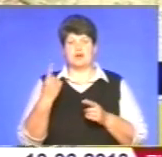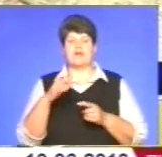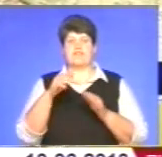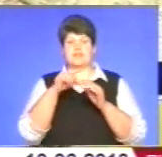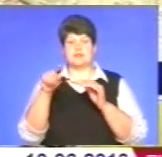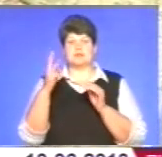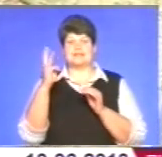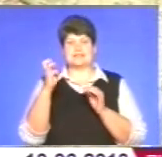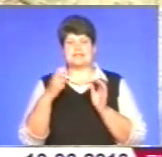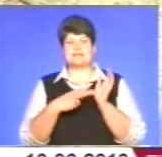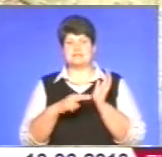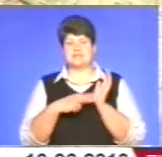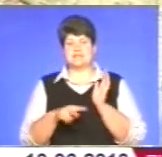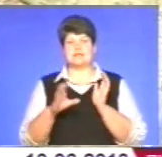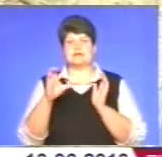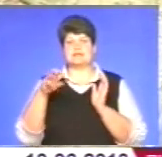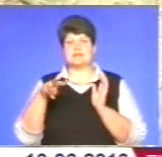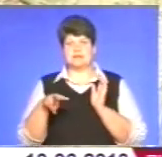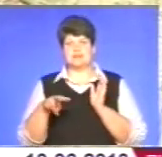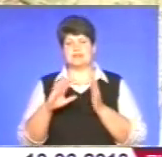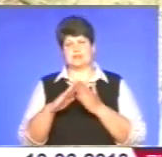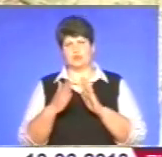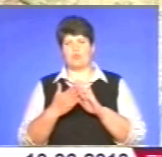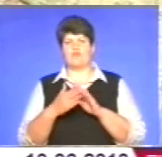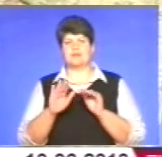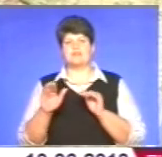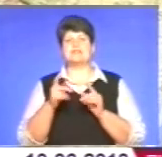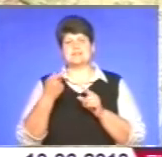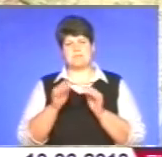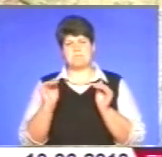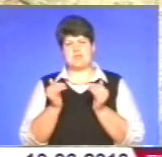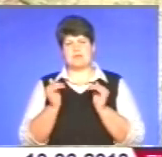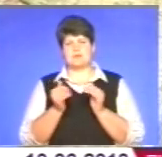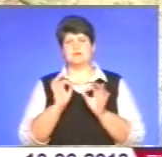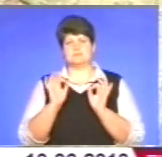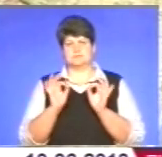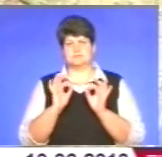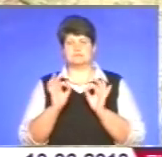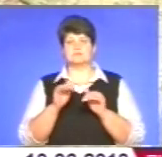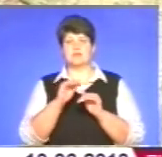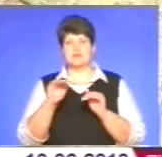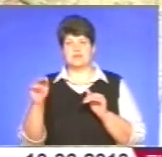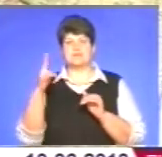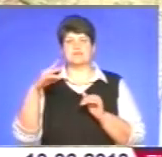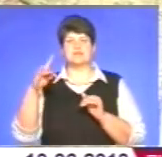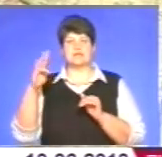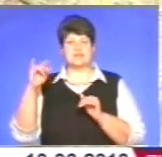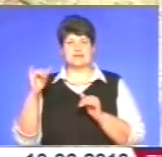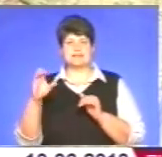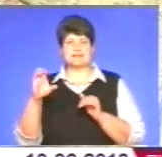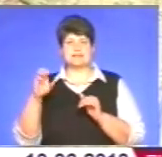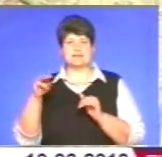370 сантиметрів над рівнем, умовним рівнем. Це мінімальний рівень, стандартний рівень проходження води в Дністрі, тому